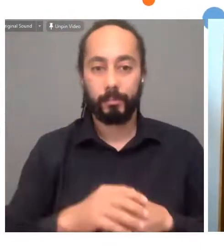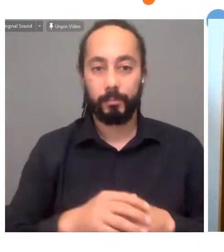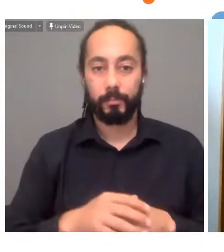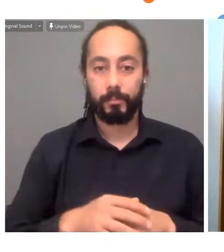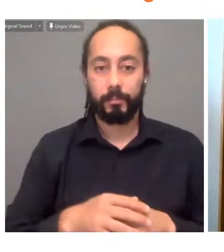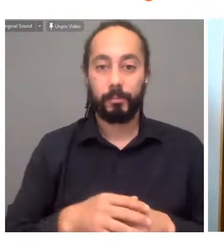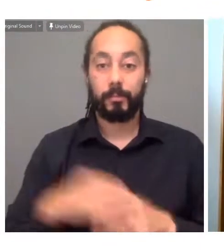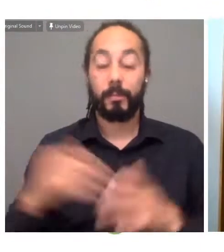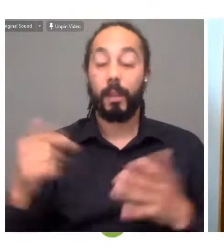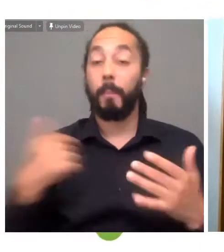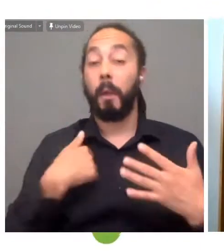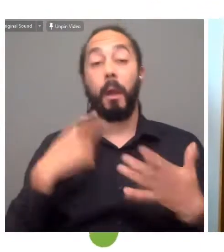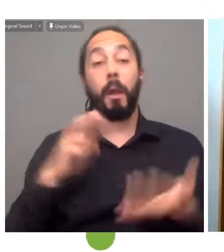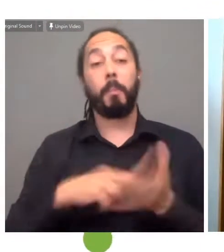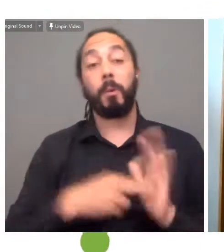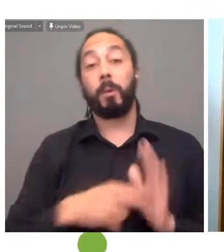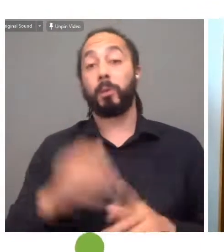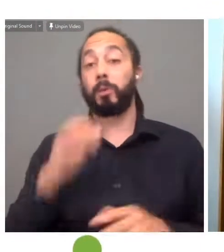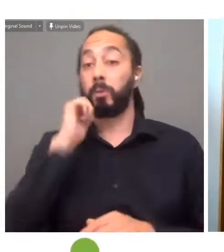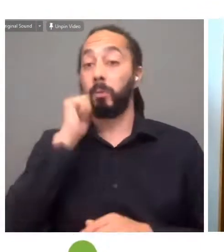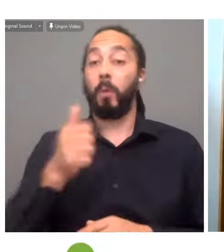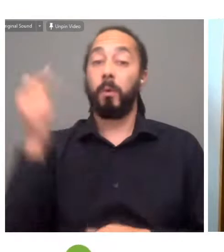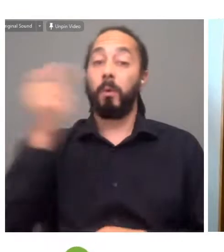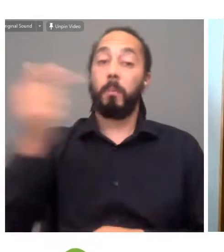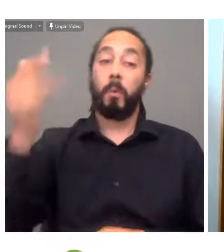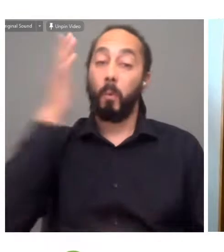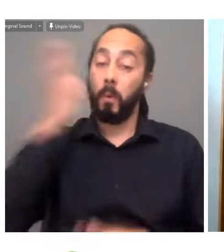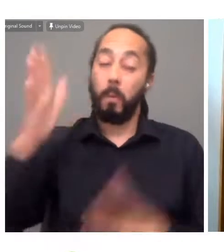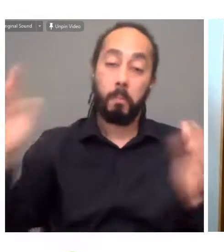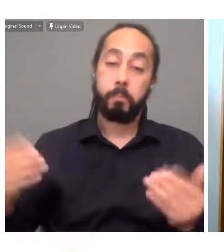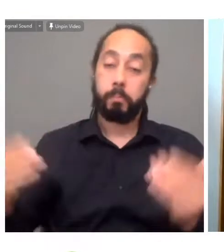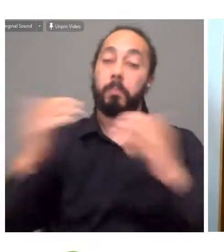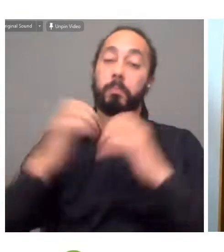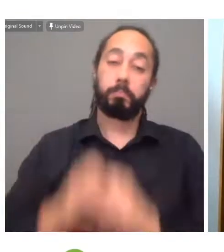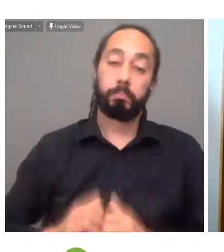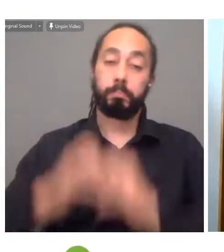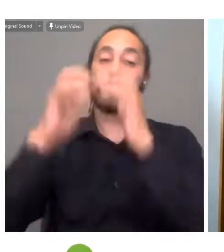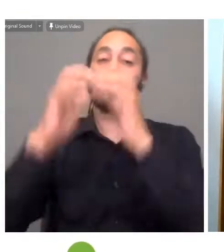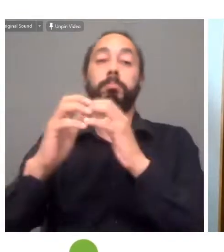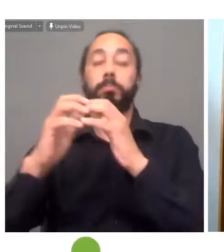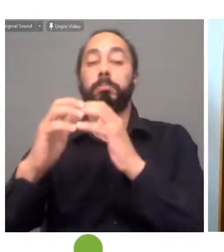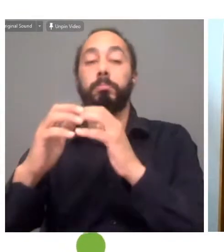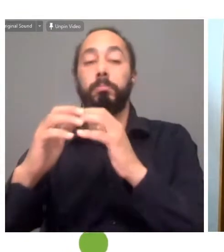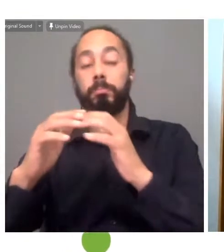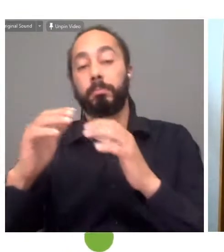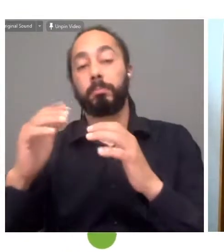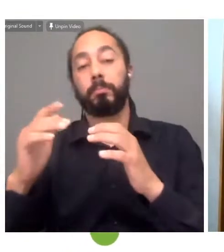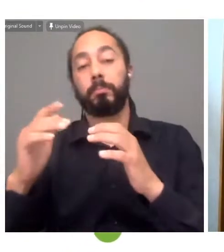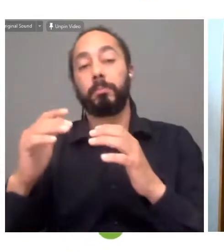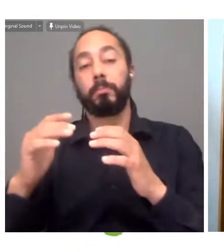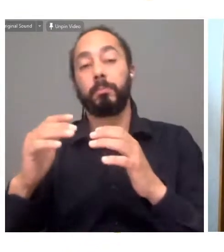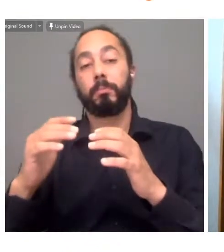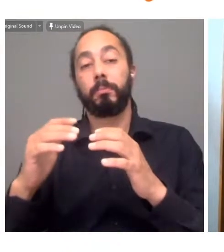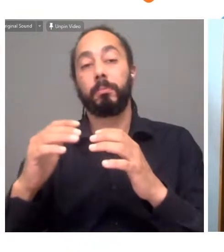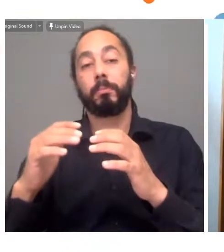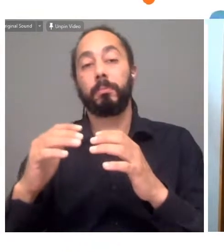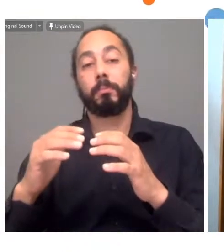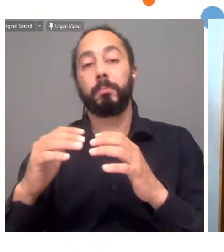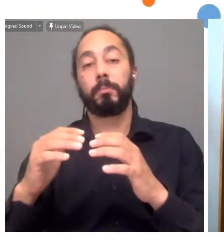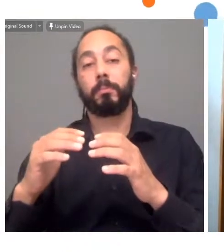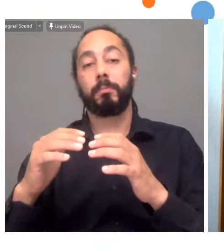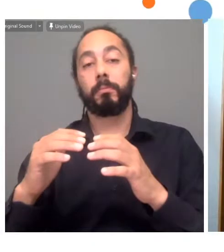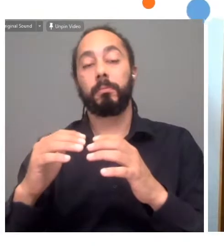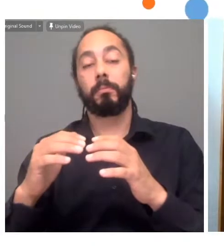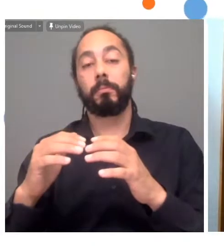regarder. Je pense qu'il faut se servir de cette crise qui nous est tombée dessus comme